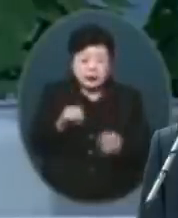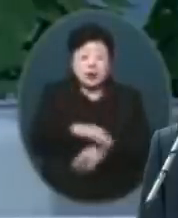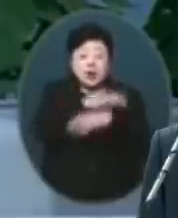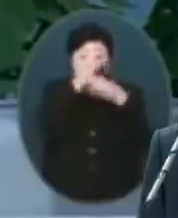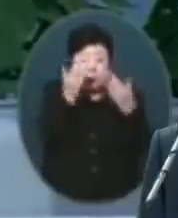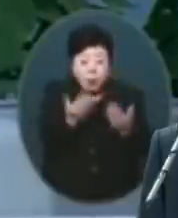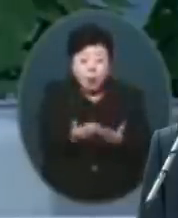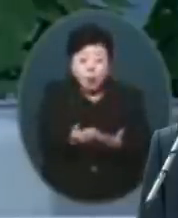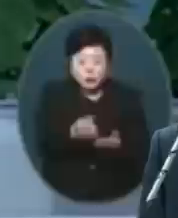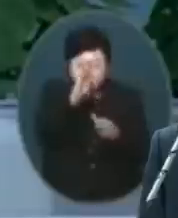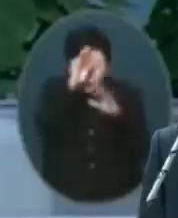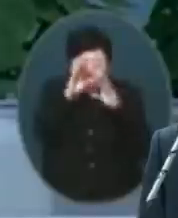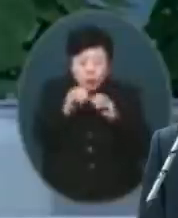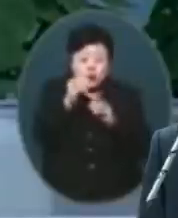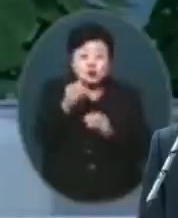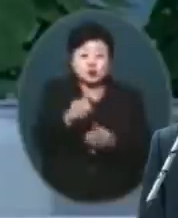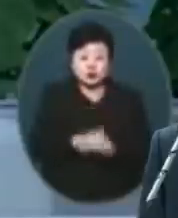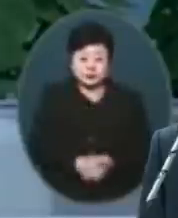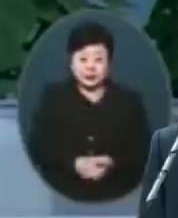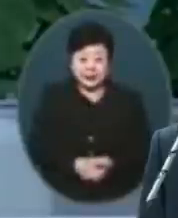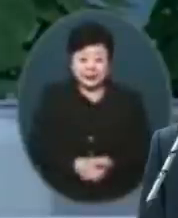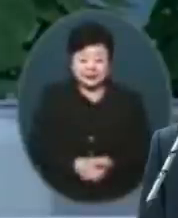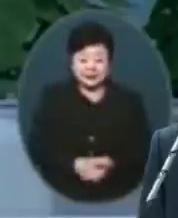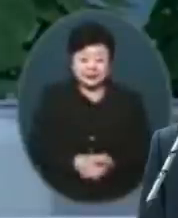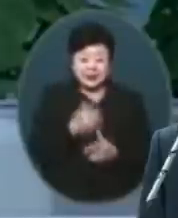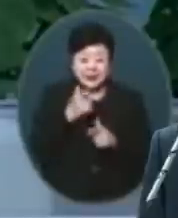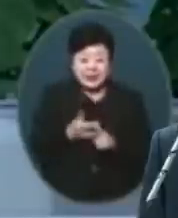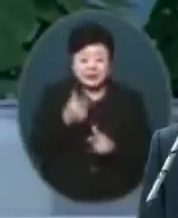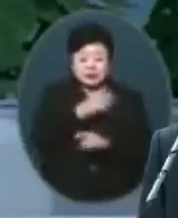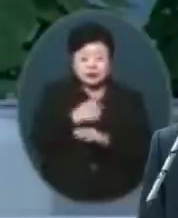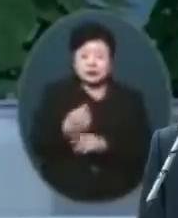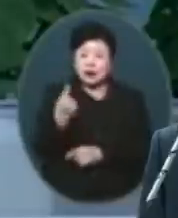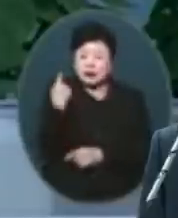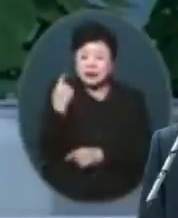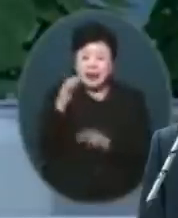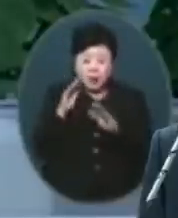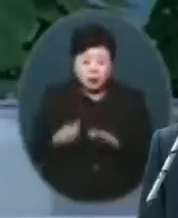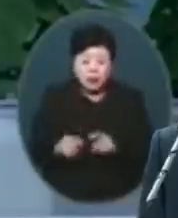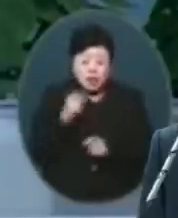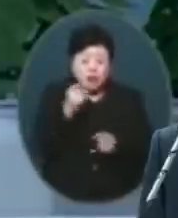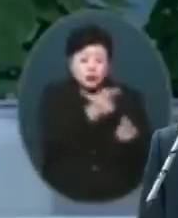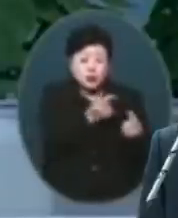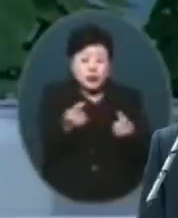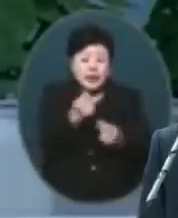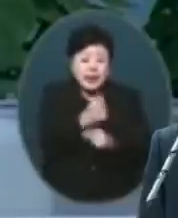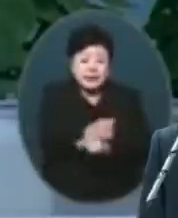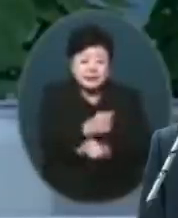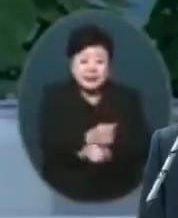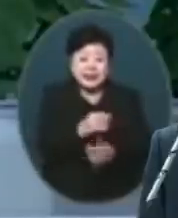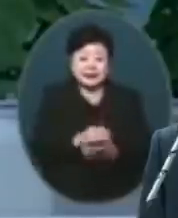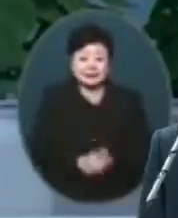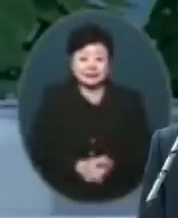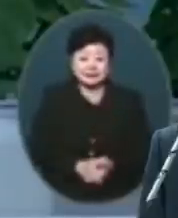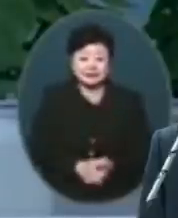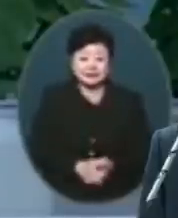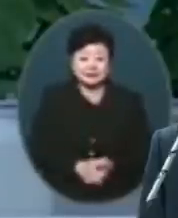다 고치셨습니다. 예수 그리스도는 어제나 오늘이나 영원토록 동일하다고